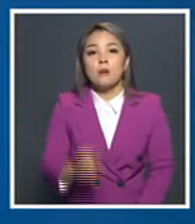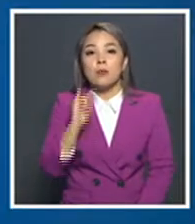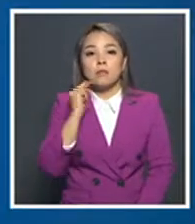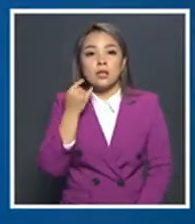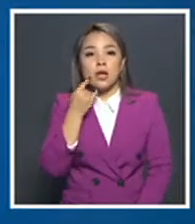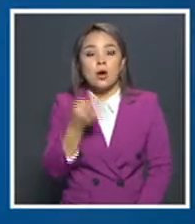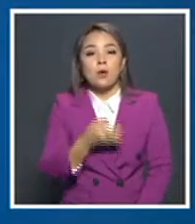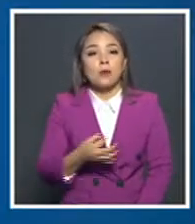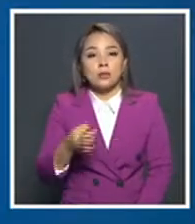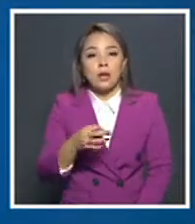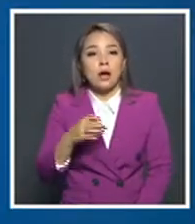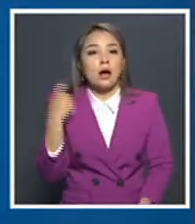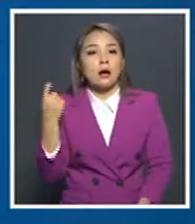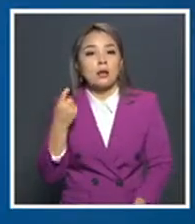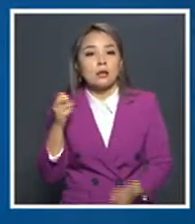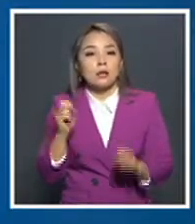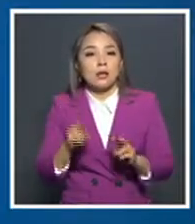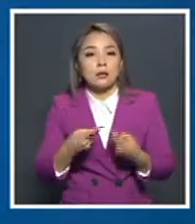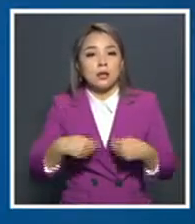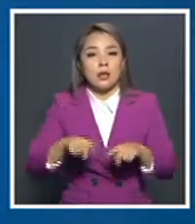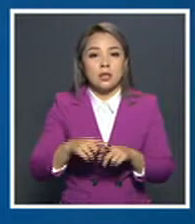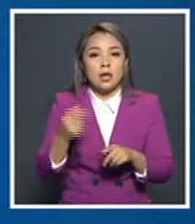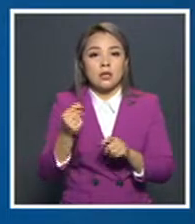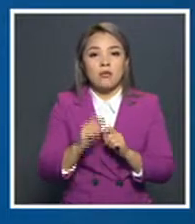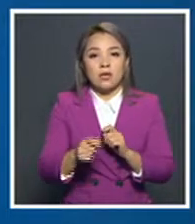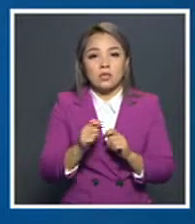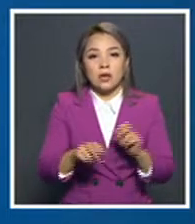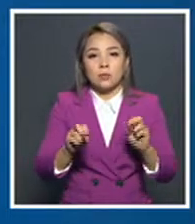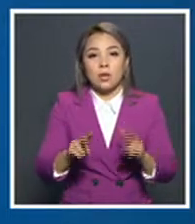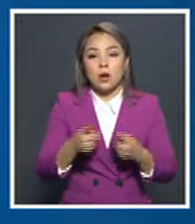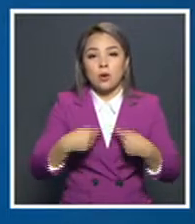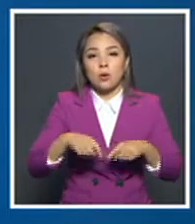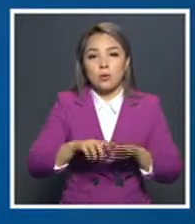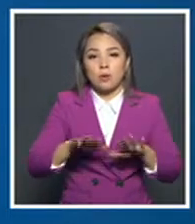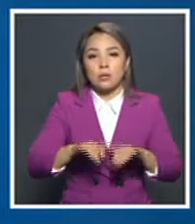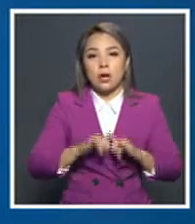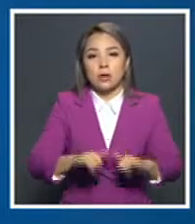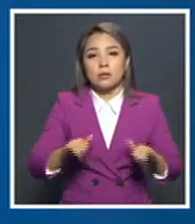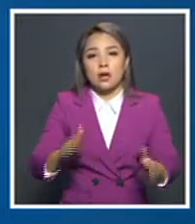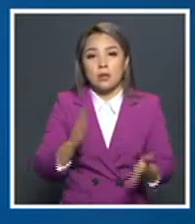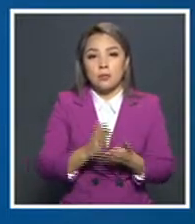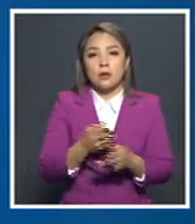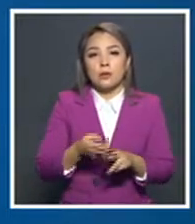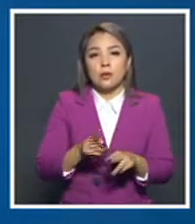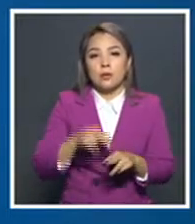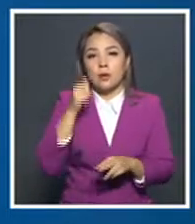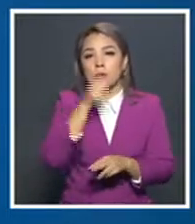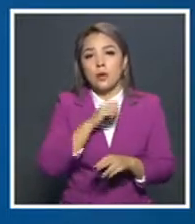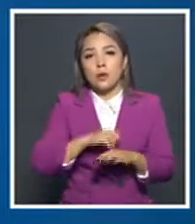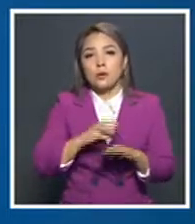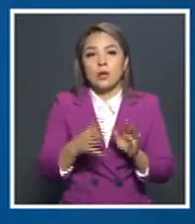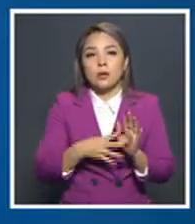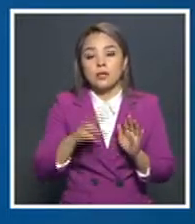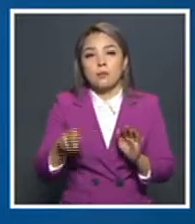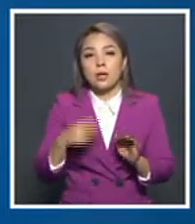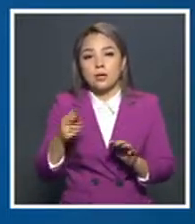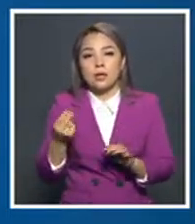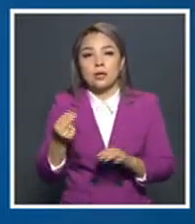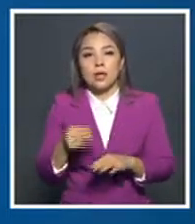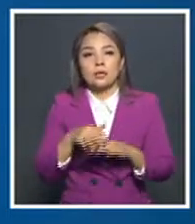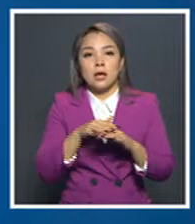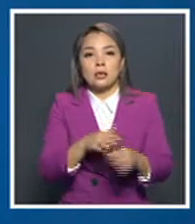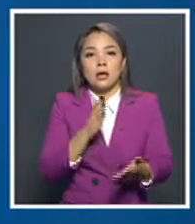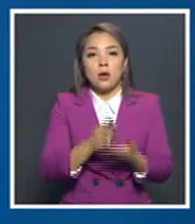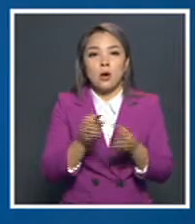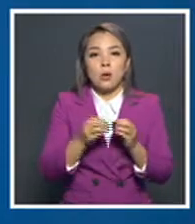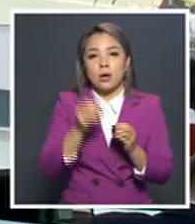Павлодар облысында аграрлық салаға салынған инвестиция көлемі артып келеді. Былтыр бұл секторға 19 миллиард теңге инвестиция құйылса,